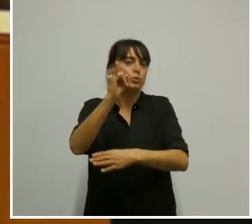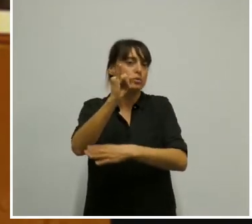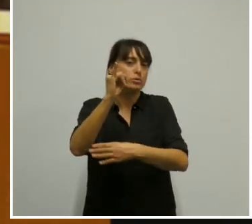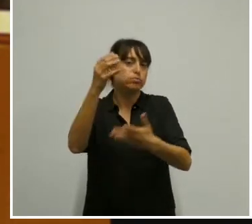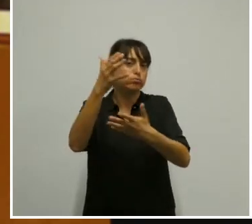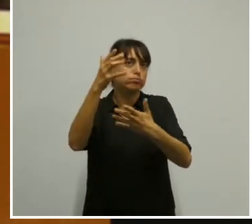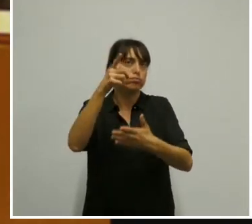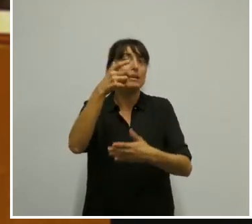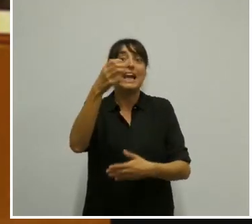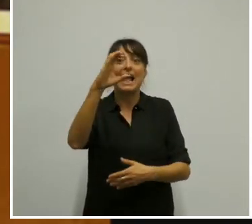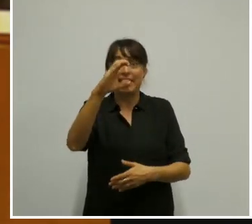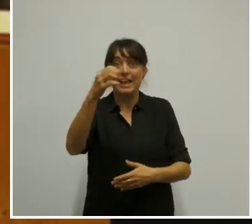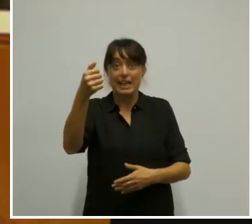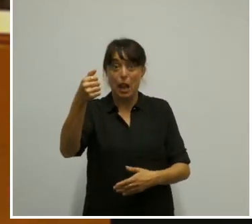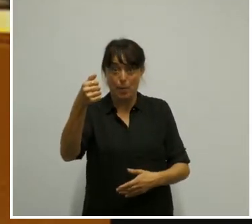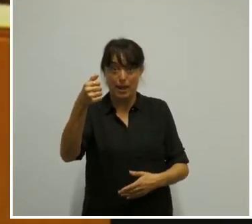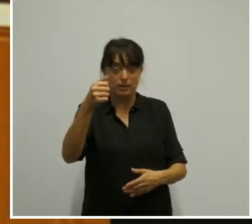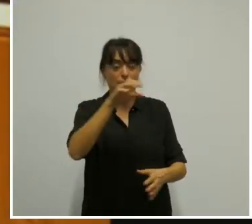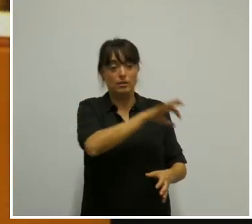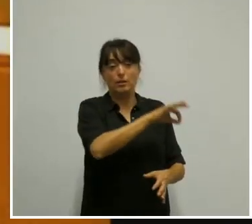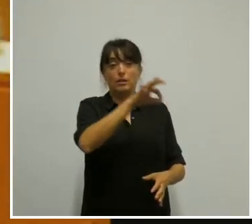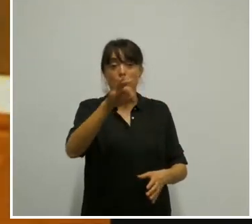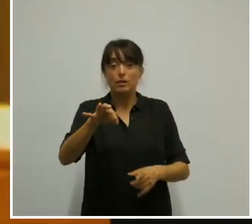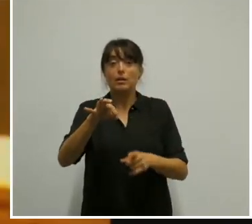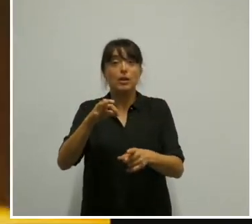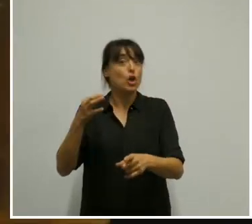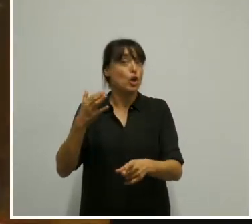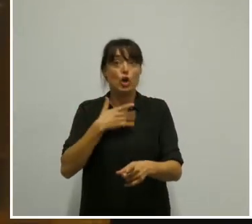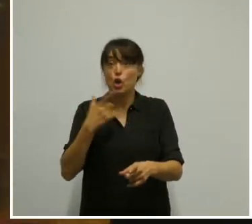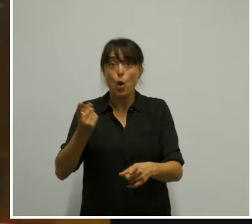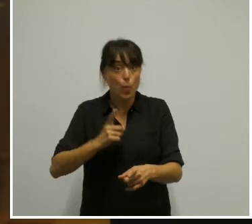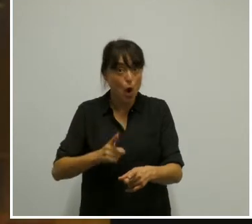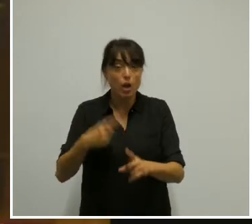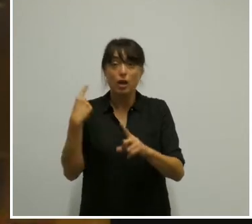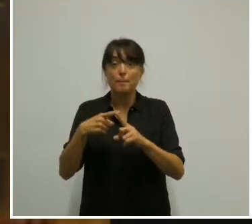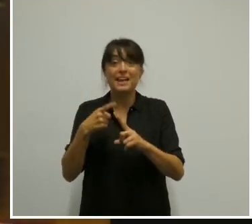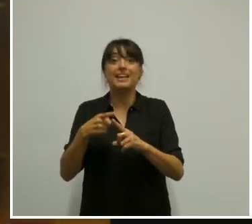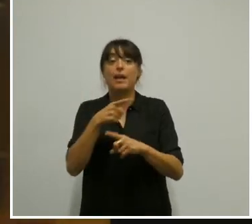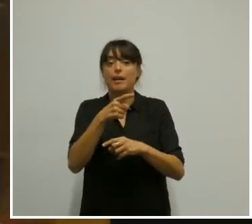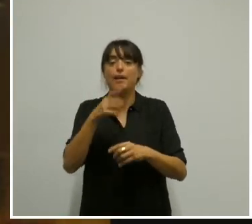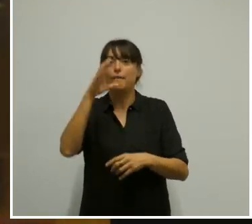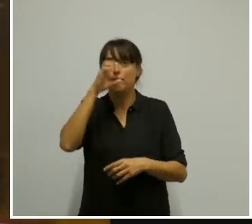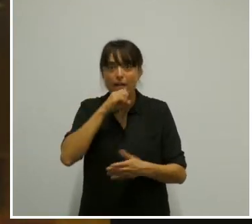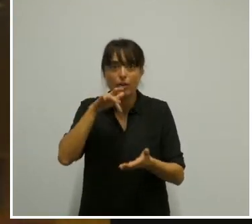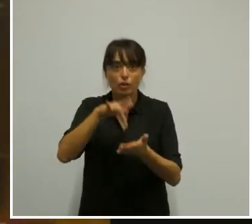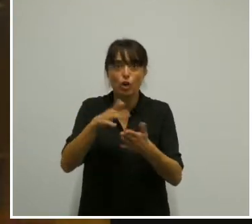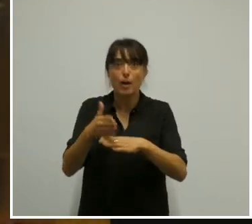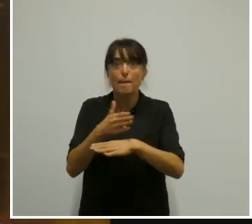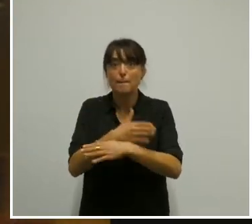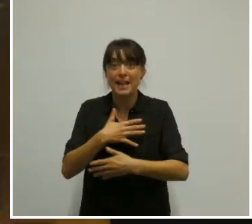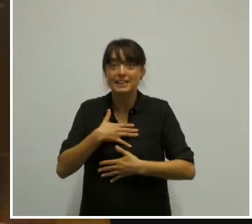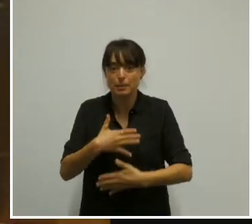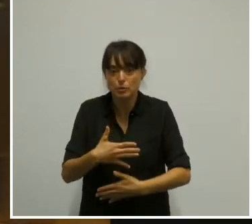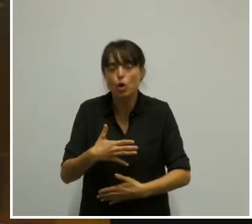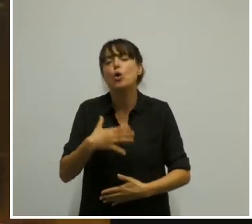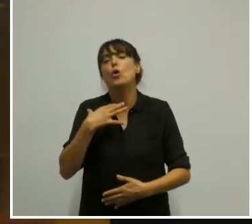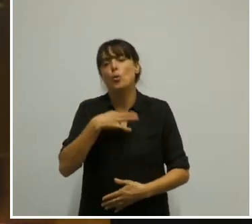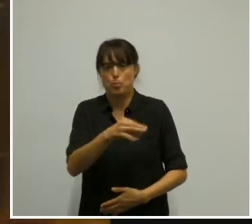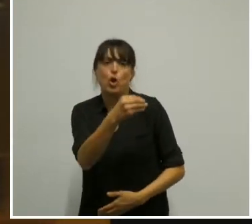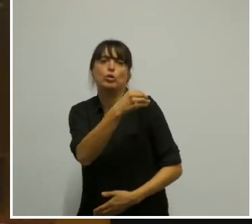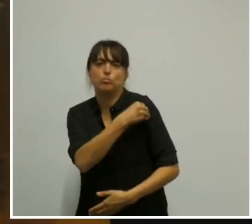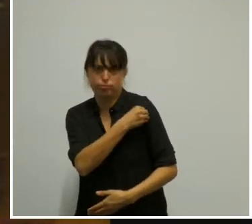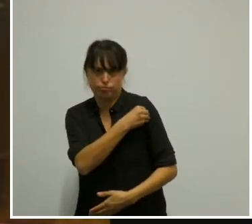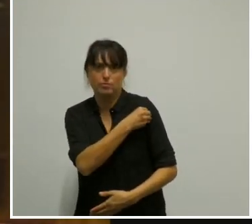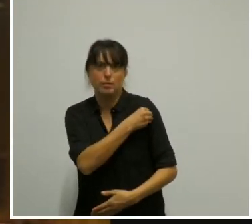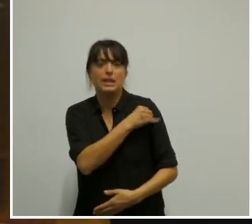al Caterina Albert i està, ha fet malament la prescripció, el que sigui, pot fer